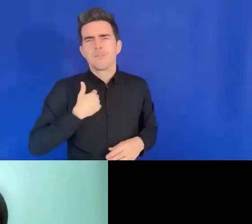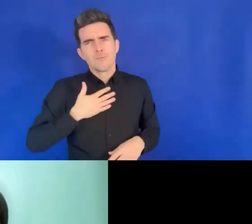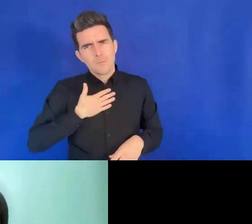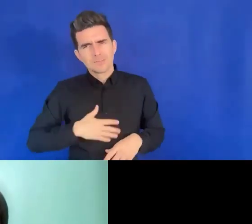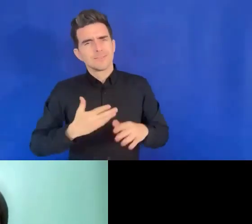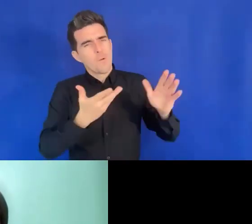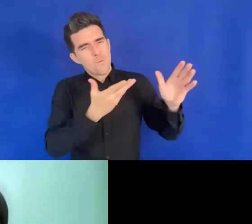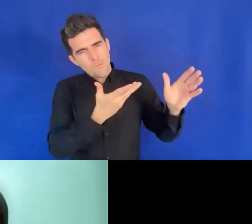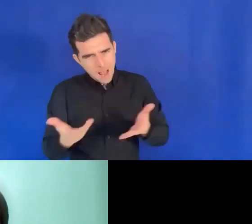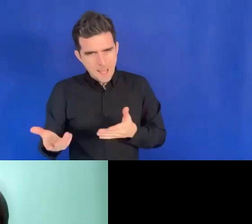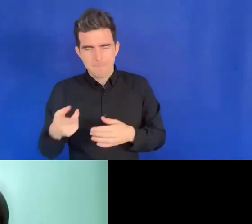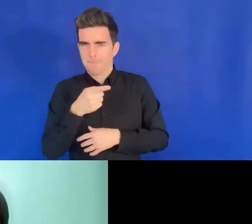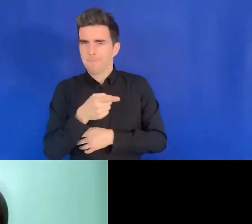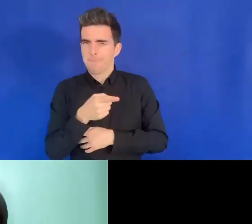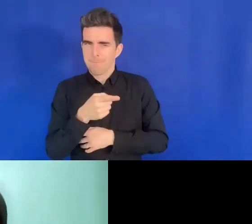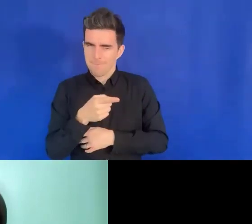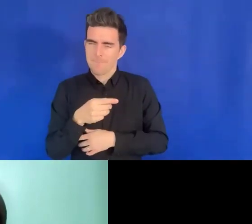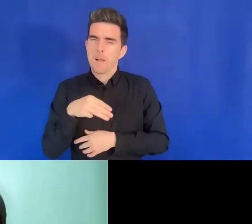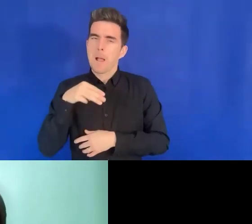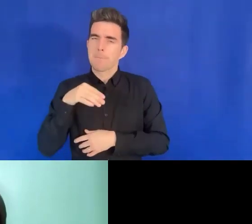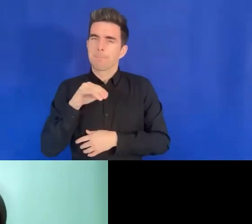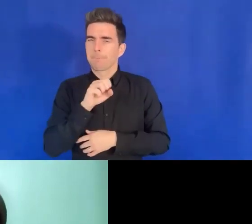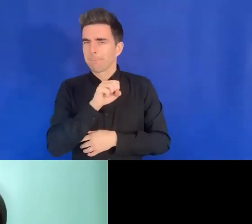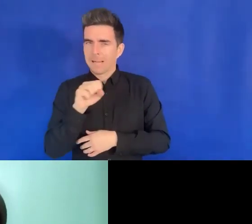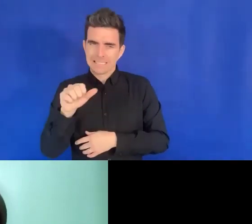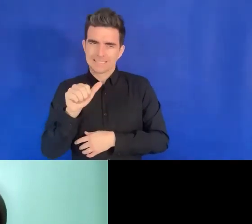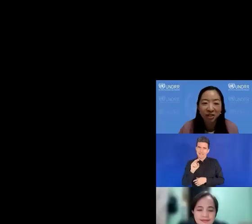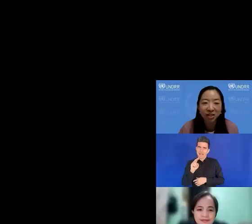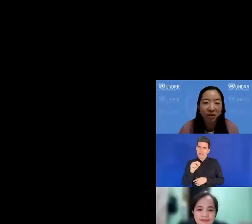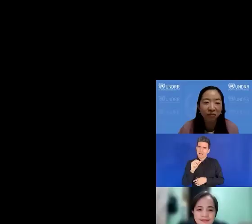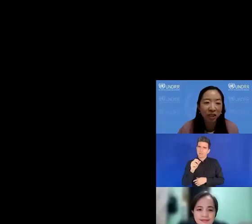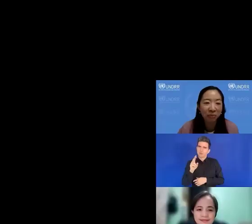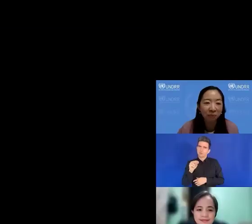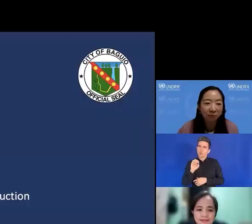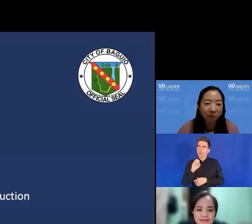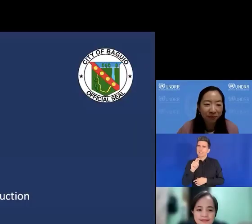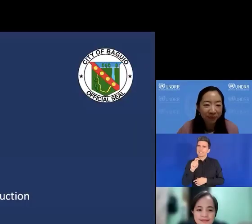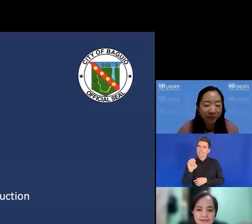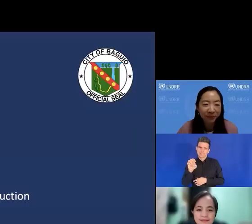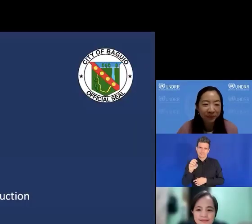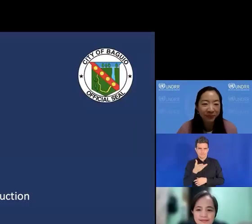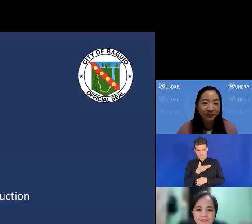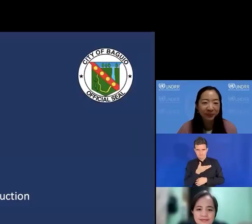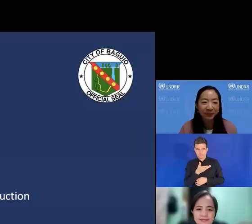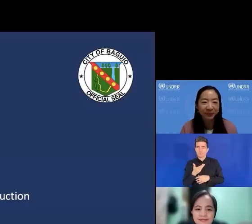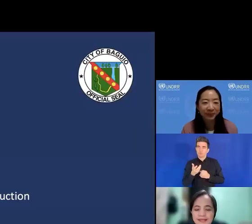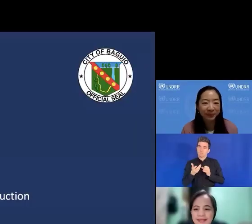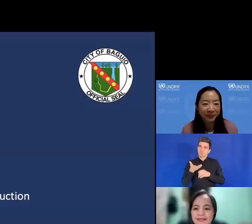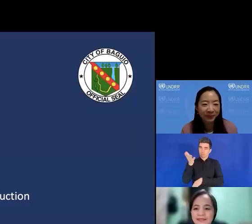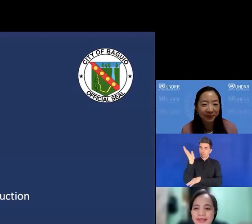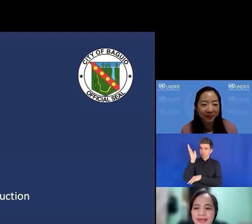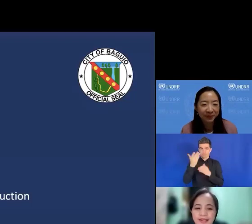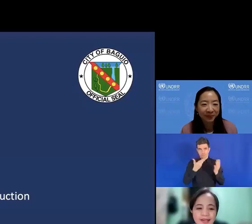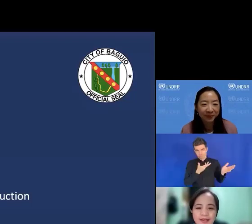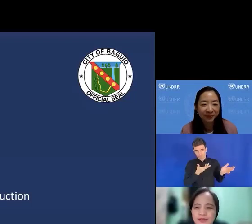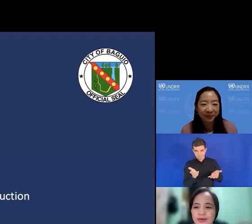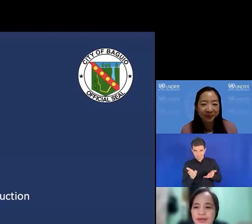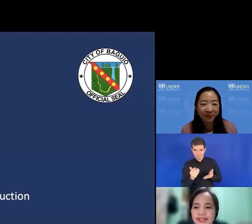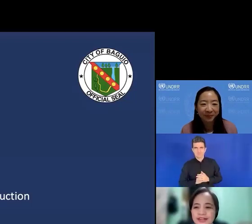accueillir Antoinette pour partager son expérience avec nous. Vous avez la parole à Antoinette et je vais partager